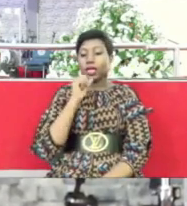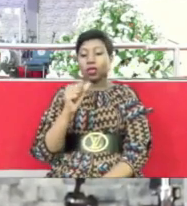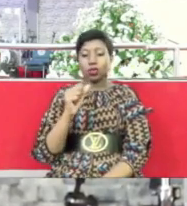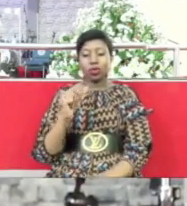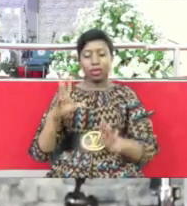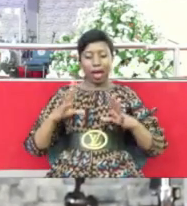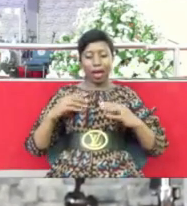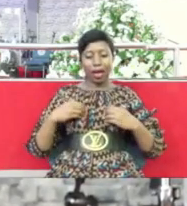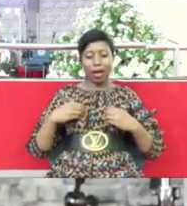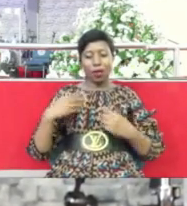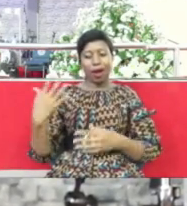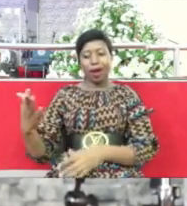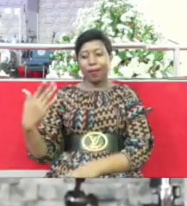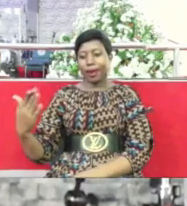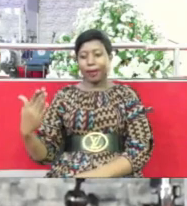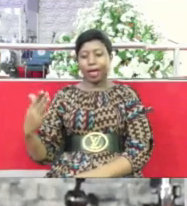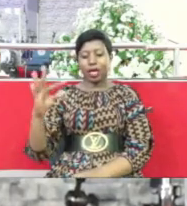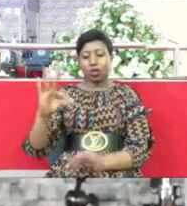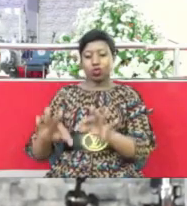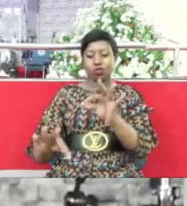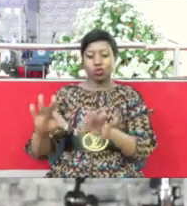kwamba sitaruhusu watu wa kuhukumu.